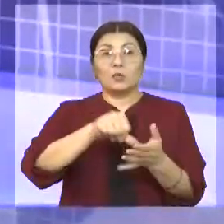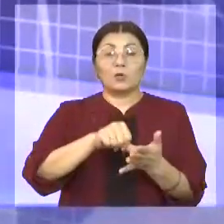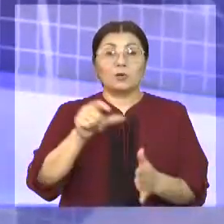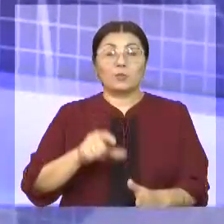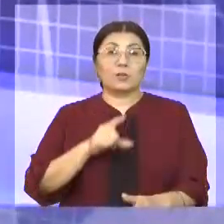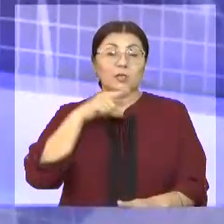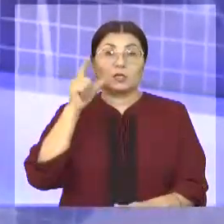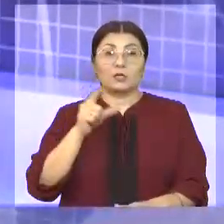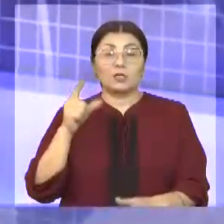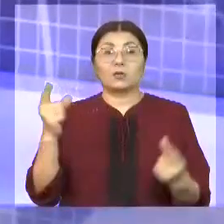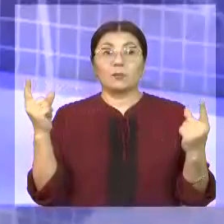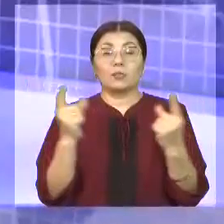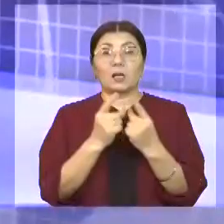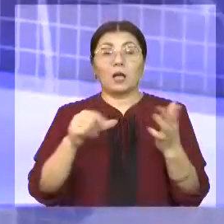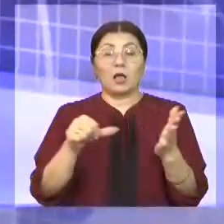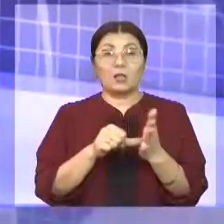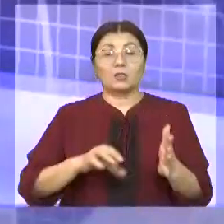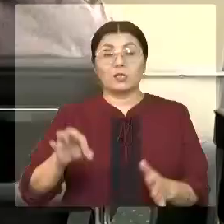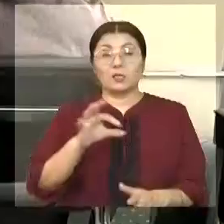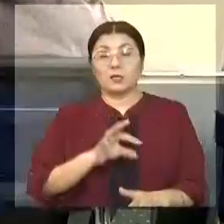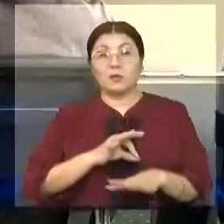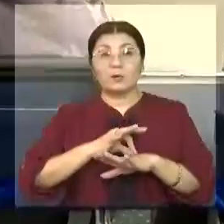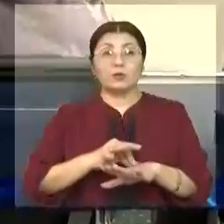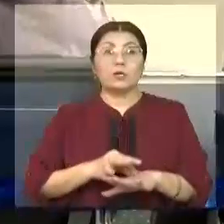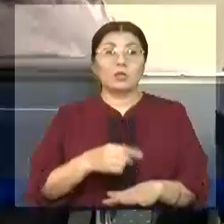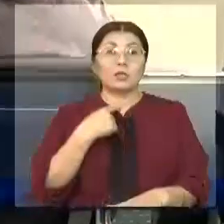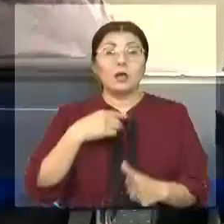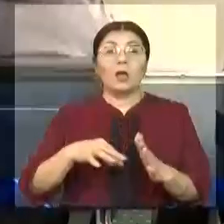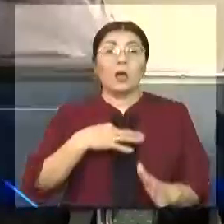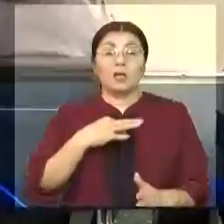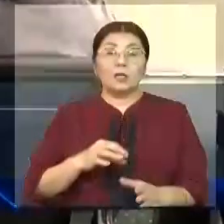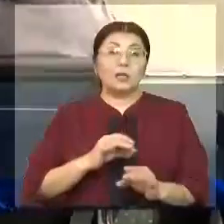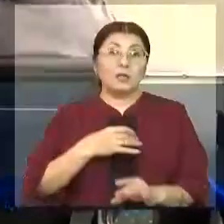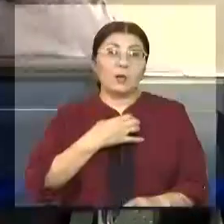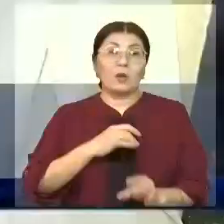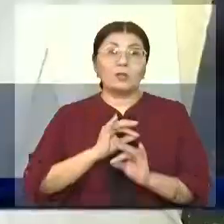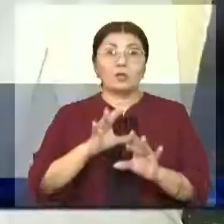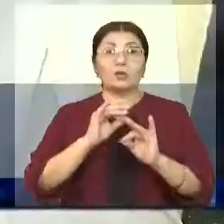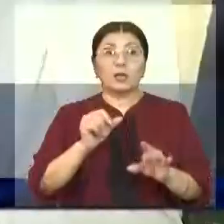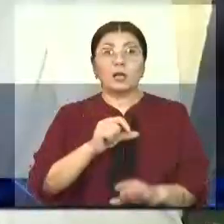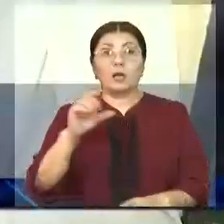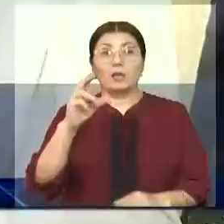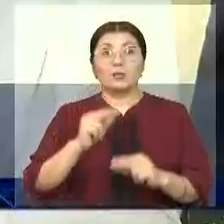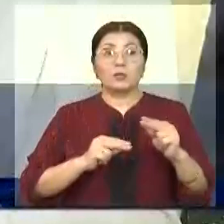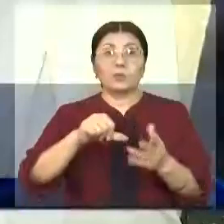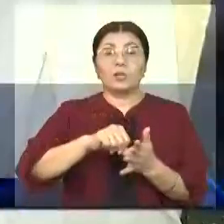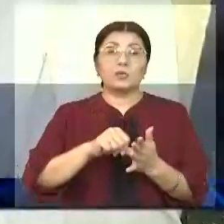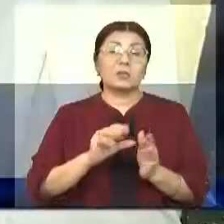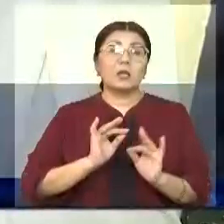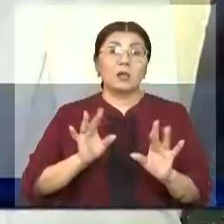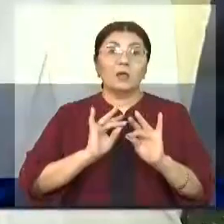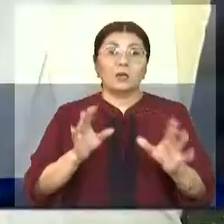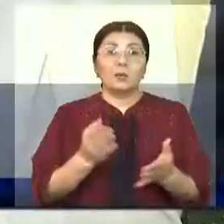жастарымен жүздесті. 6 қазанда өтетін жалпы халықтық референдумның маңызы туралы айтып, IS құрылысына қатысты пікір